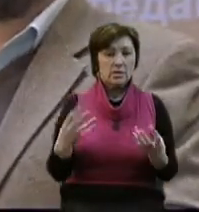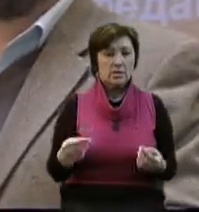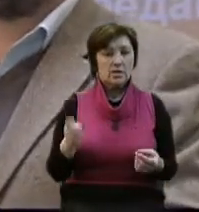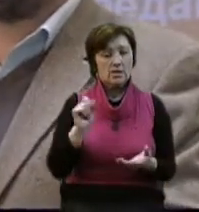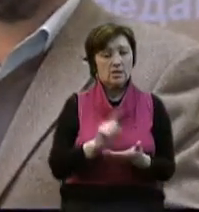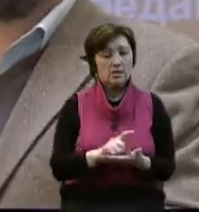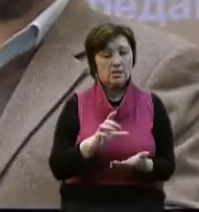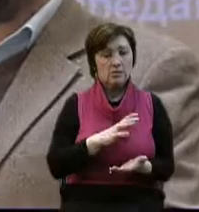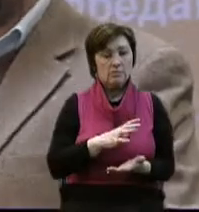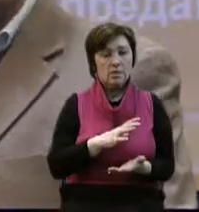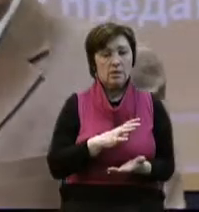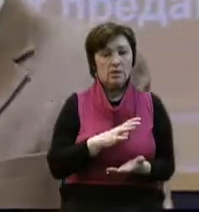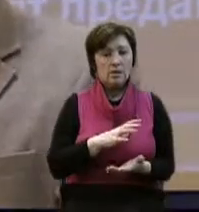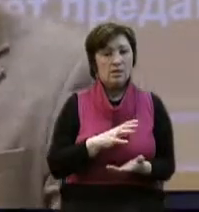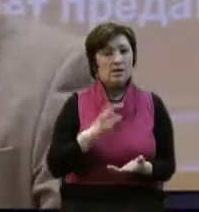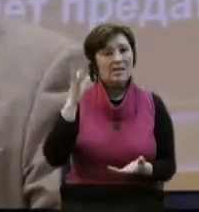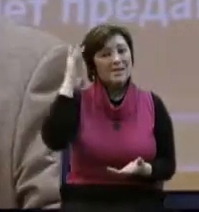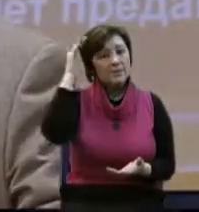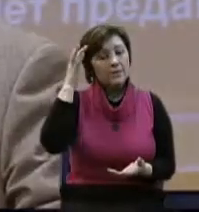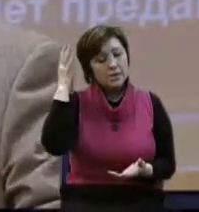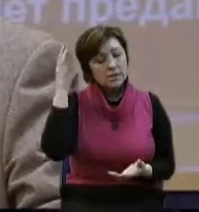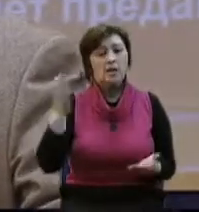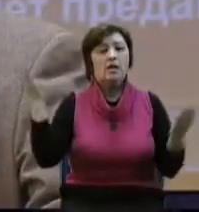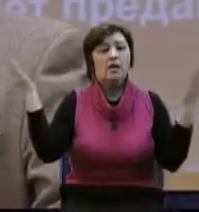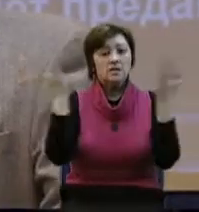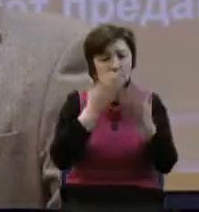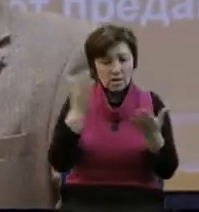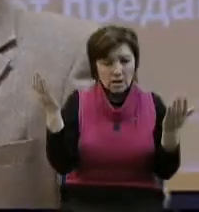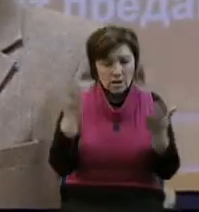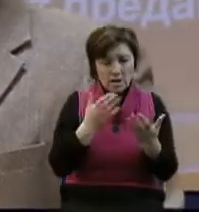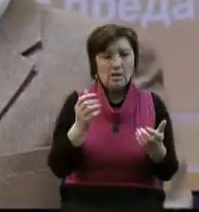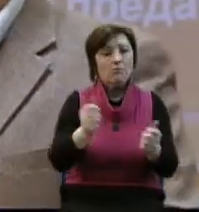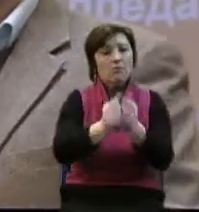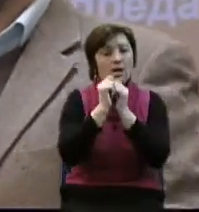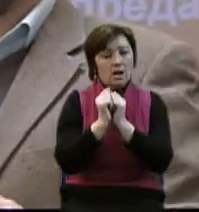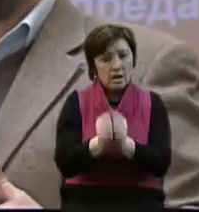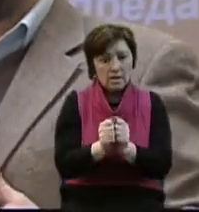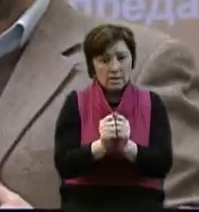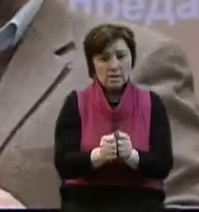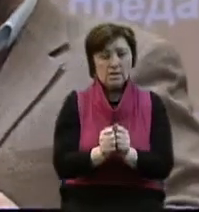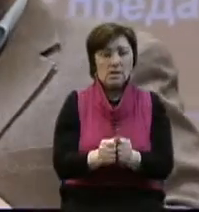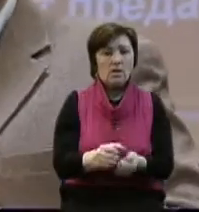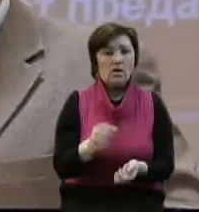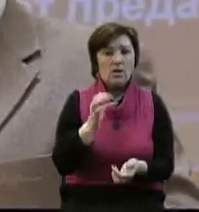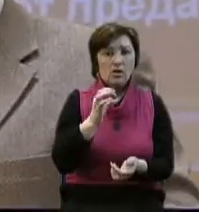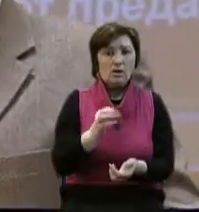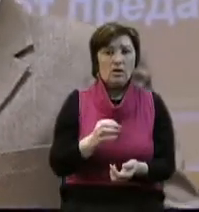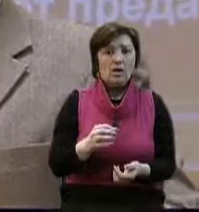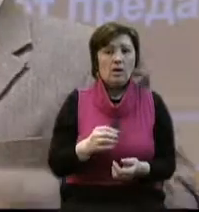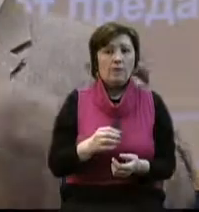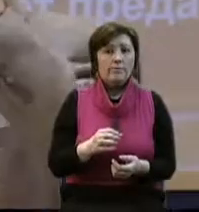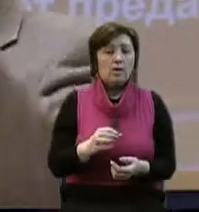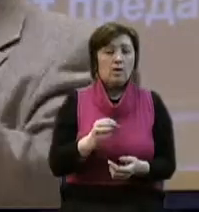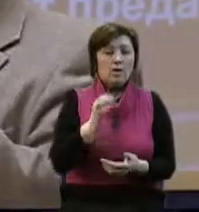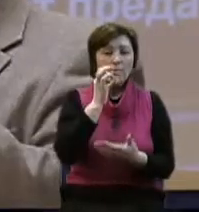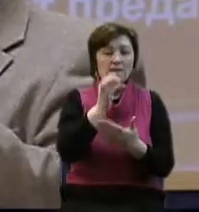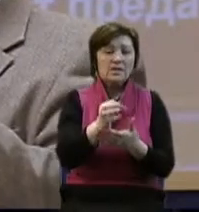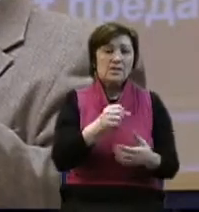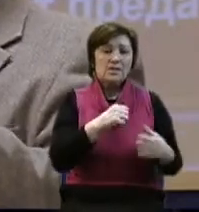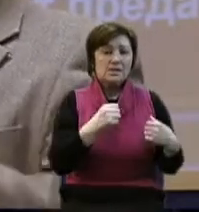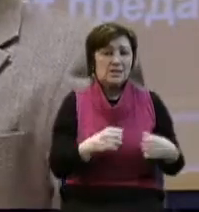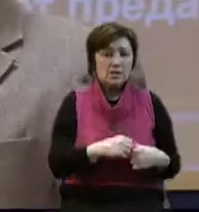должны были размышлять, читать, молиться, то есть обращать свое сердце и свой взор к